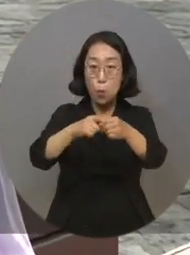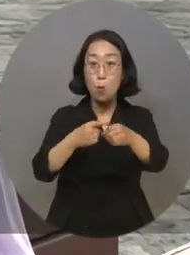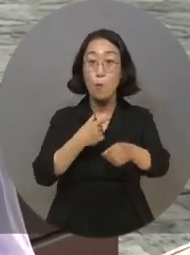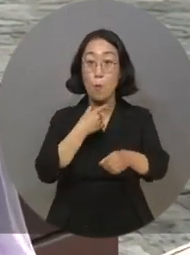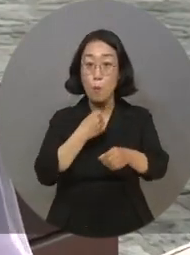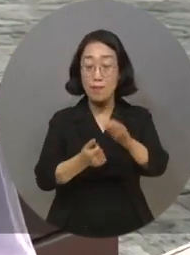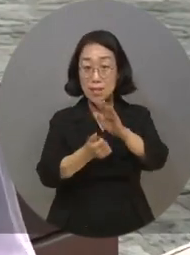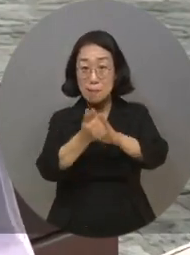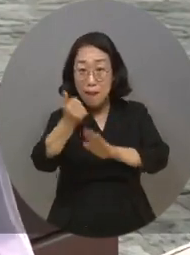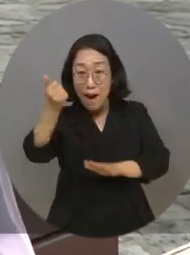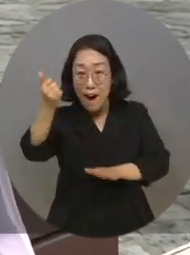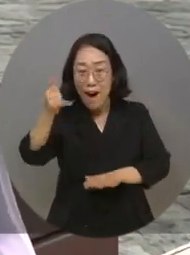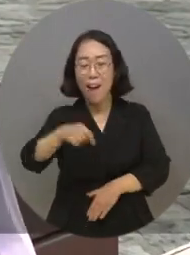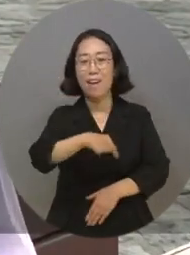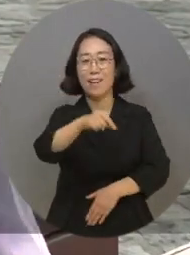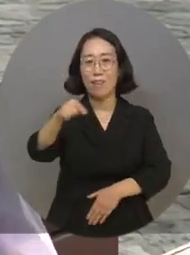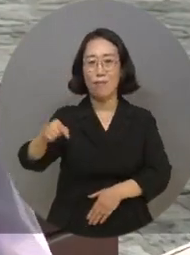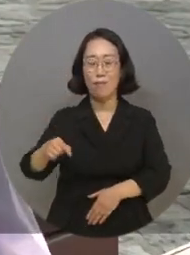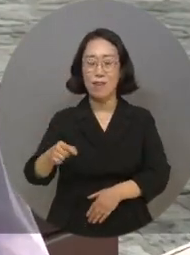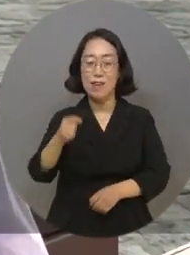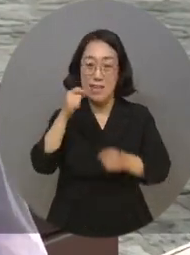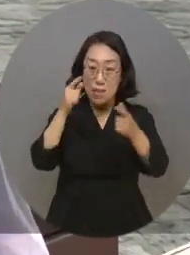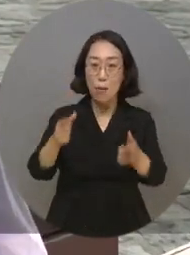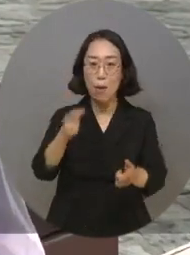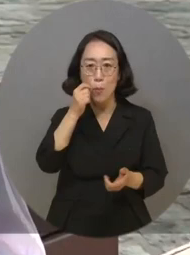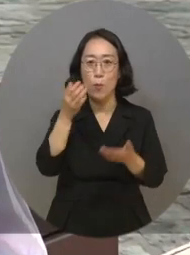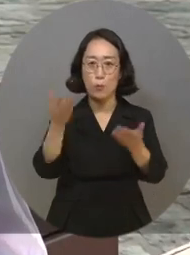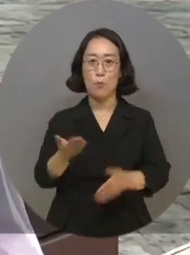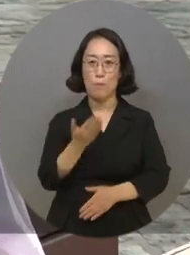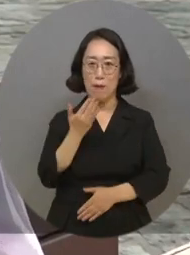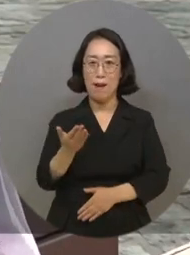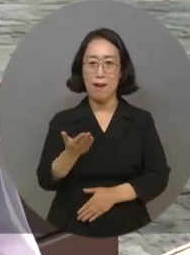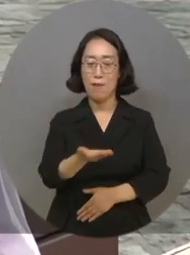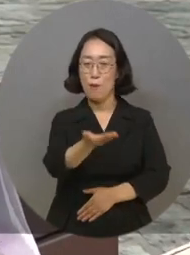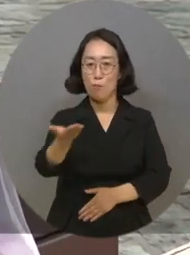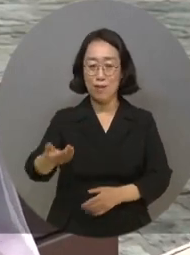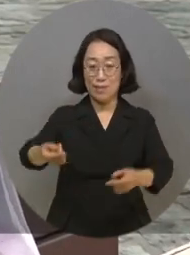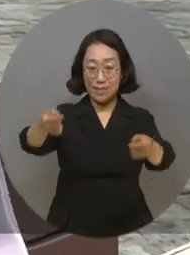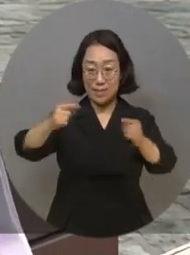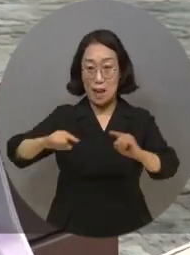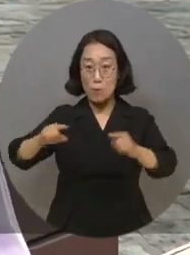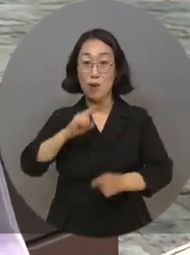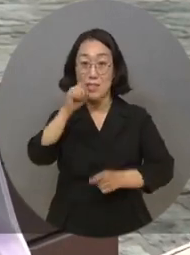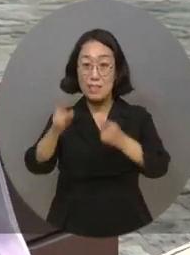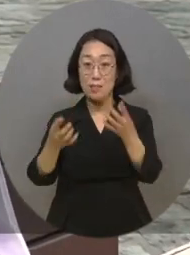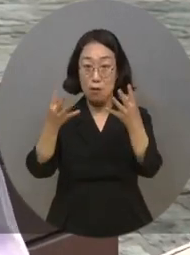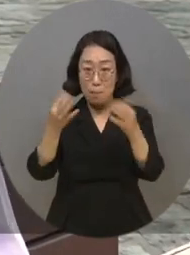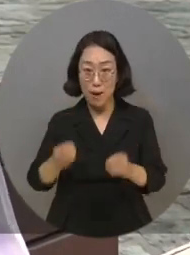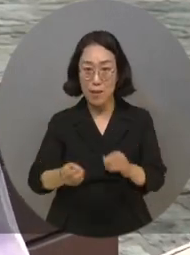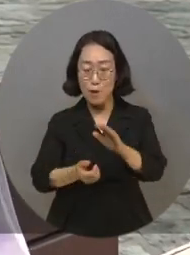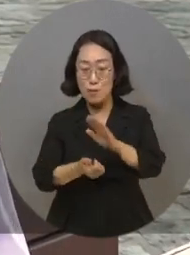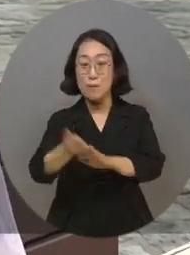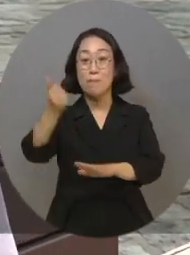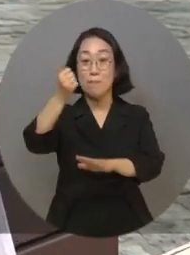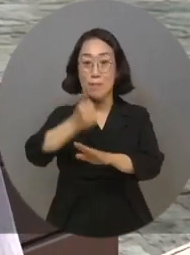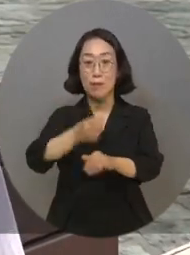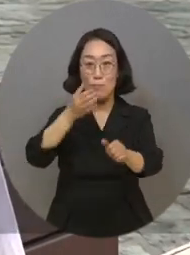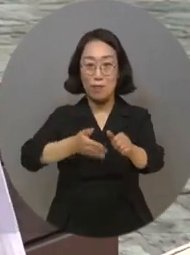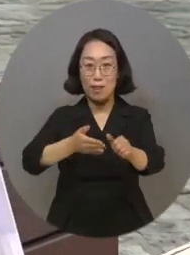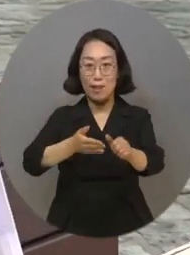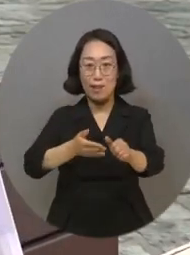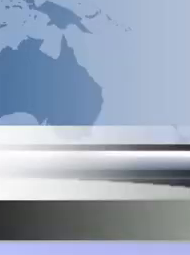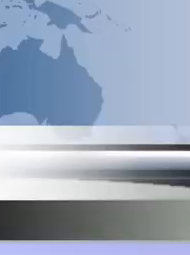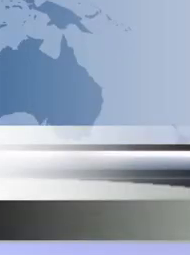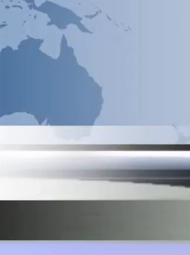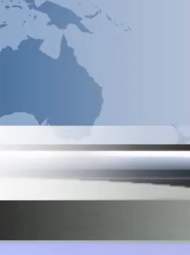펼쳐지 보이지 못한 근데 이번에 보여줄 수 있는 기회가 왔으니까 많이들 참여해서 여러분 꿈 이루시기 바라고요. 많이들